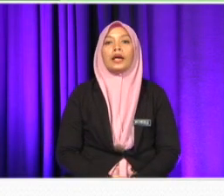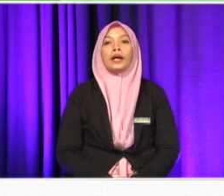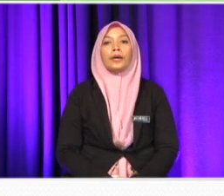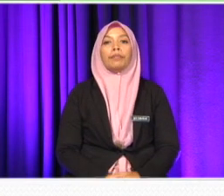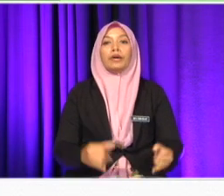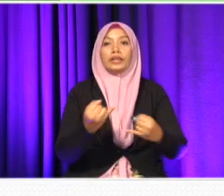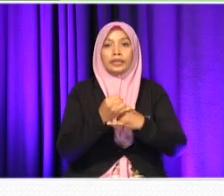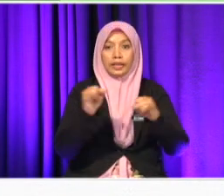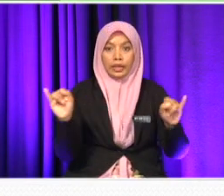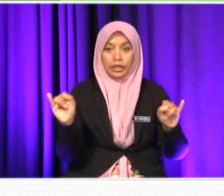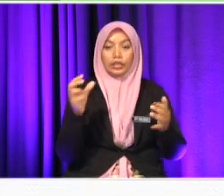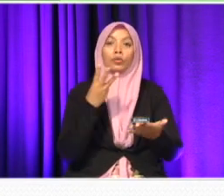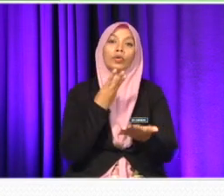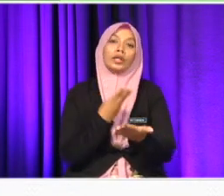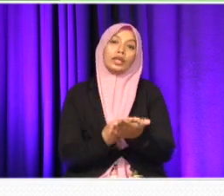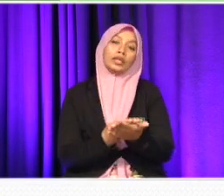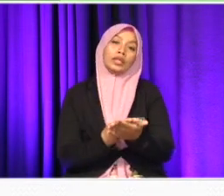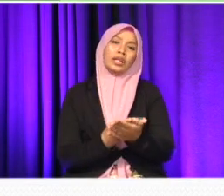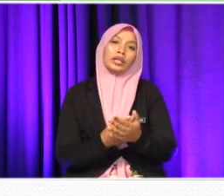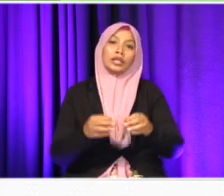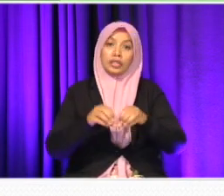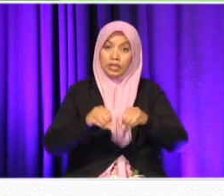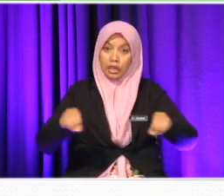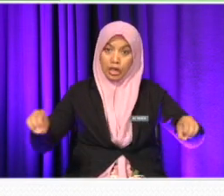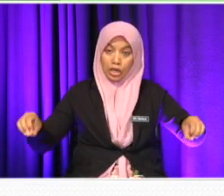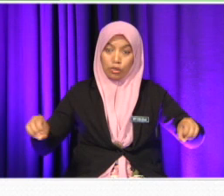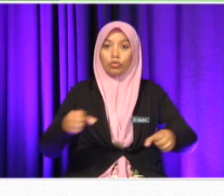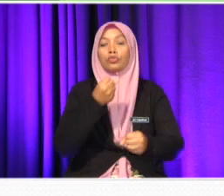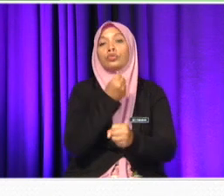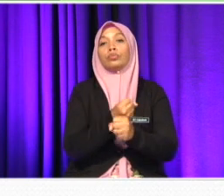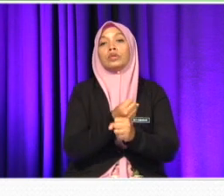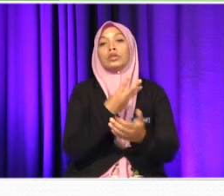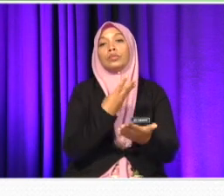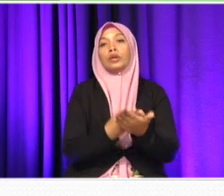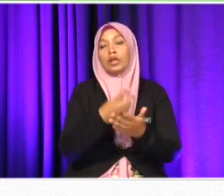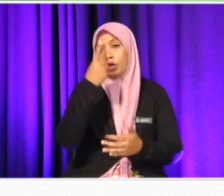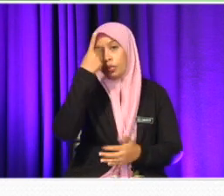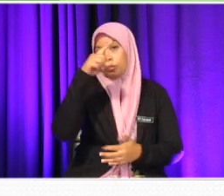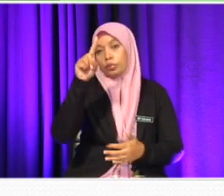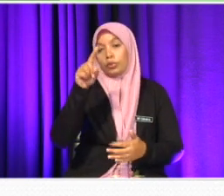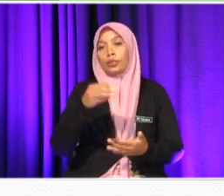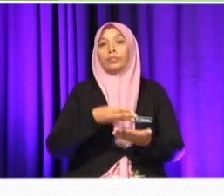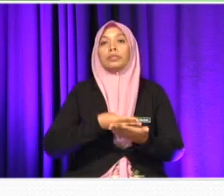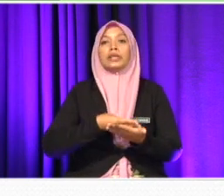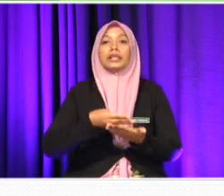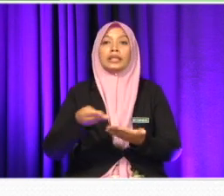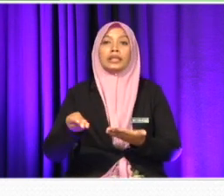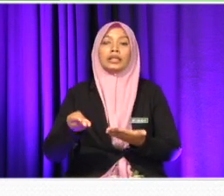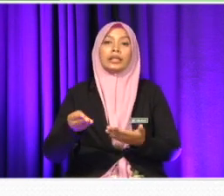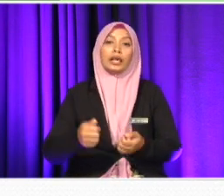menyalurkan sumber keuangan kepada jabatan pengeluaran untuk membeli bahan mentah Oke